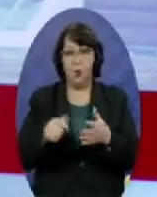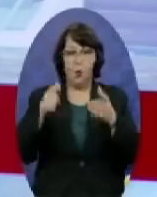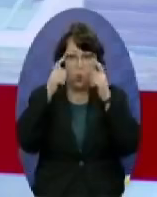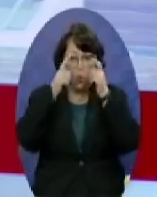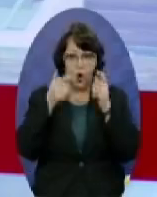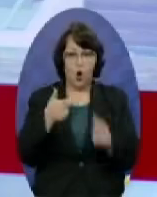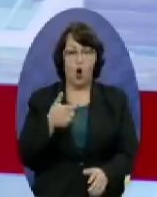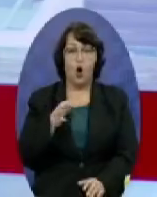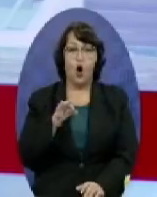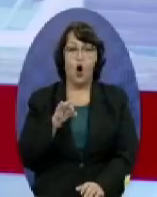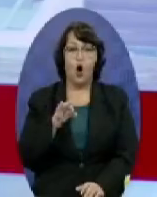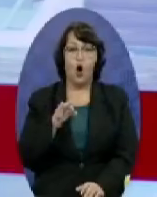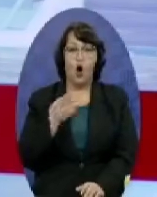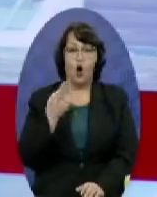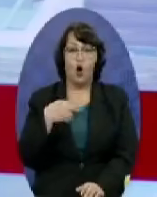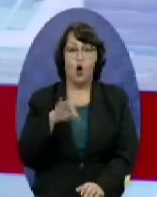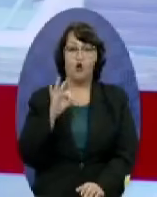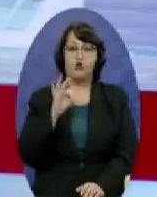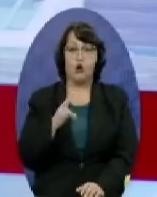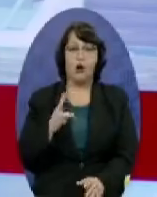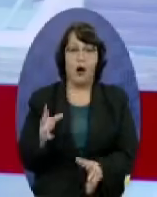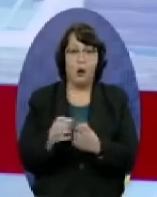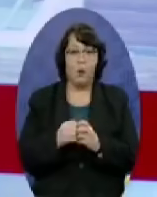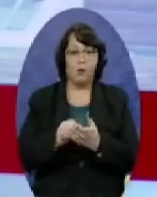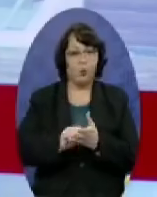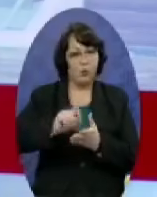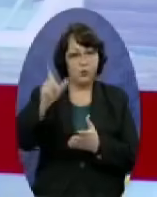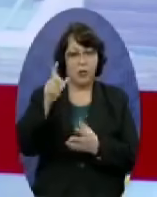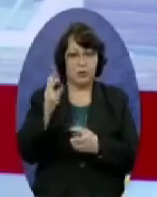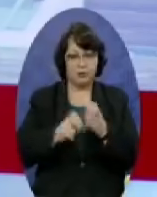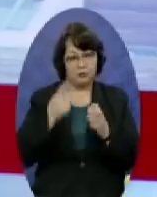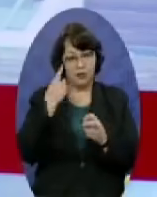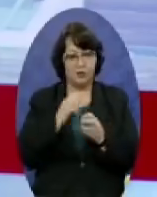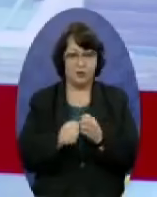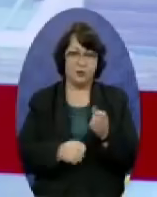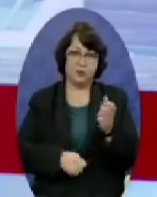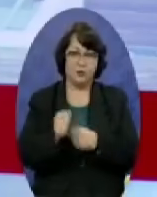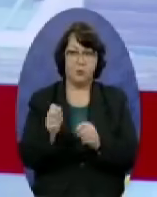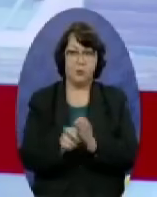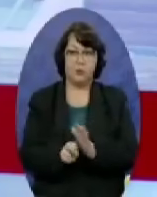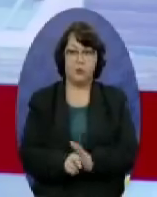годонч ашиглаад үнэтэй бүтээгдэхүүн хийх боломж бий гэдгийг академич хан эрдэнэ хэлж байна.